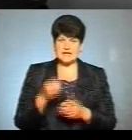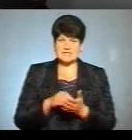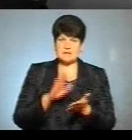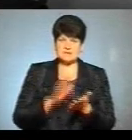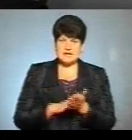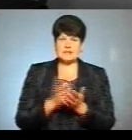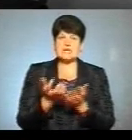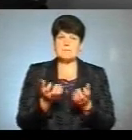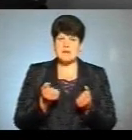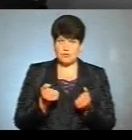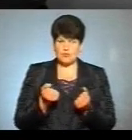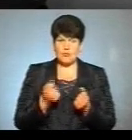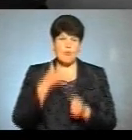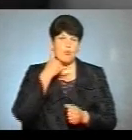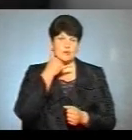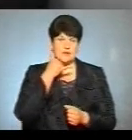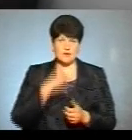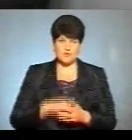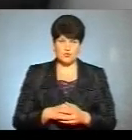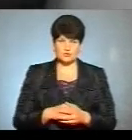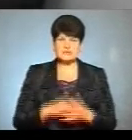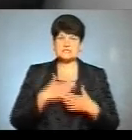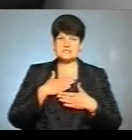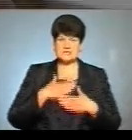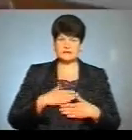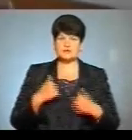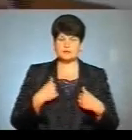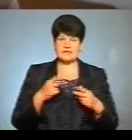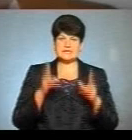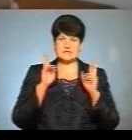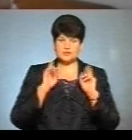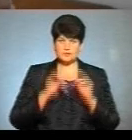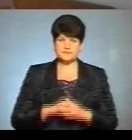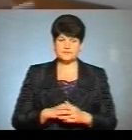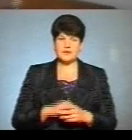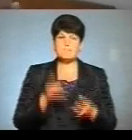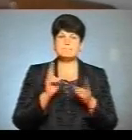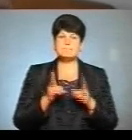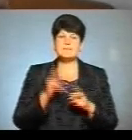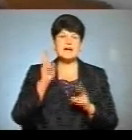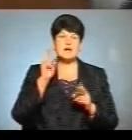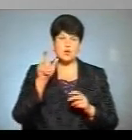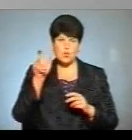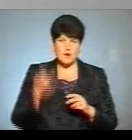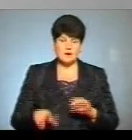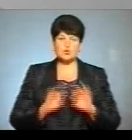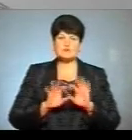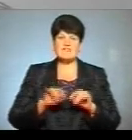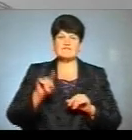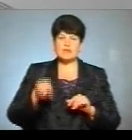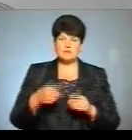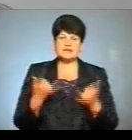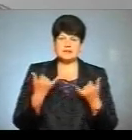прийом по телефону і задоволена, що мене стрижуть. Перукарка Надія Решетуха розповіла про вимоги, яких